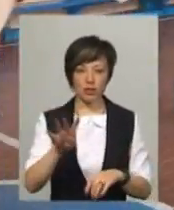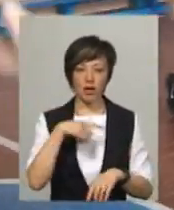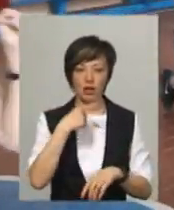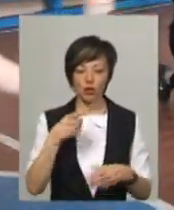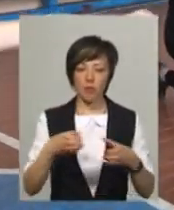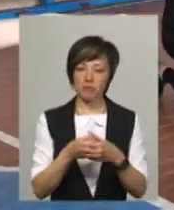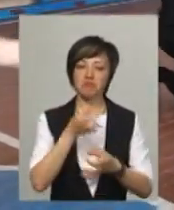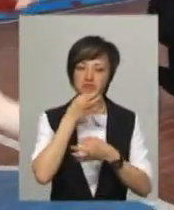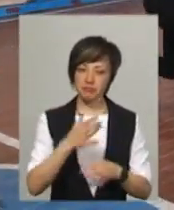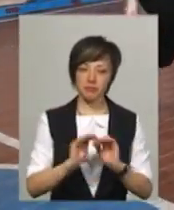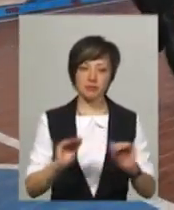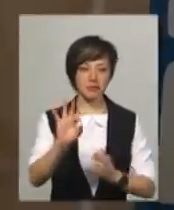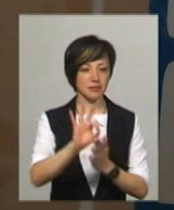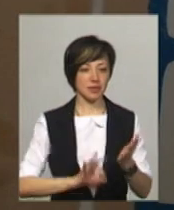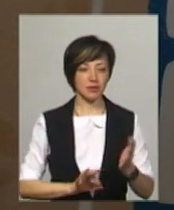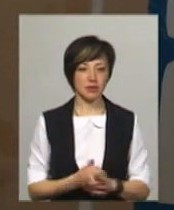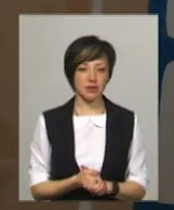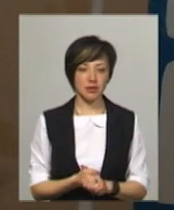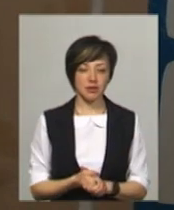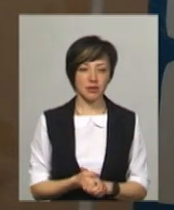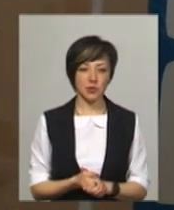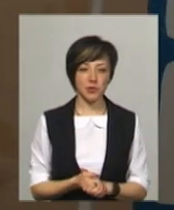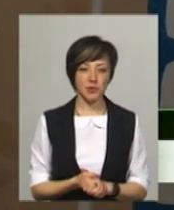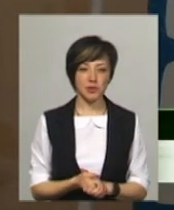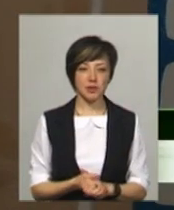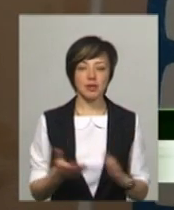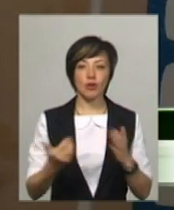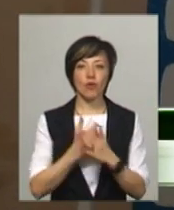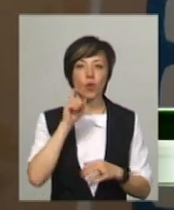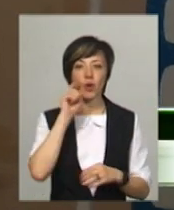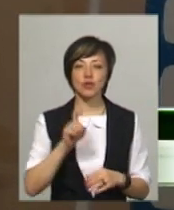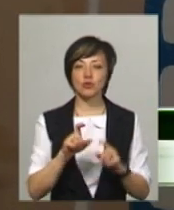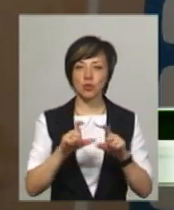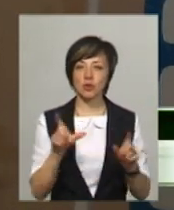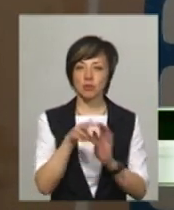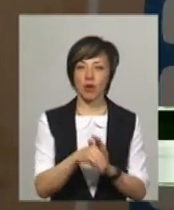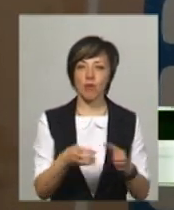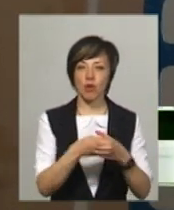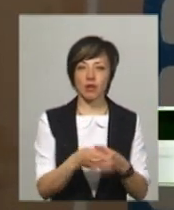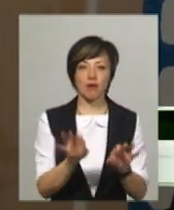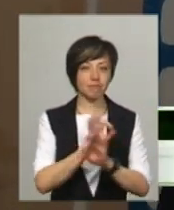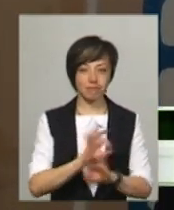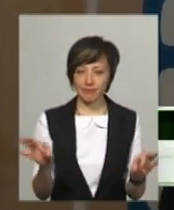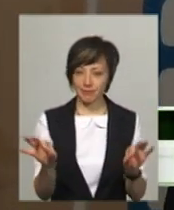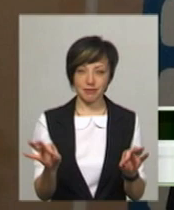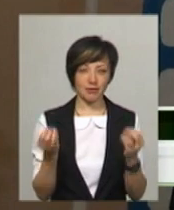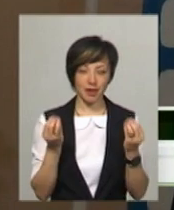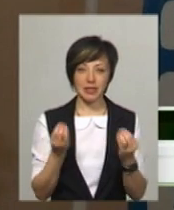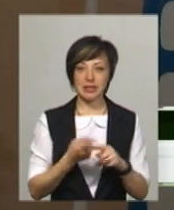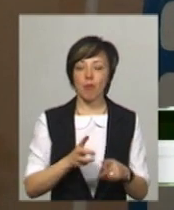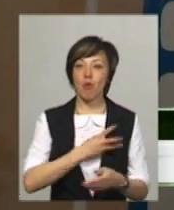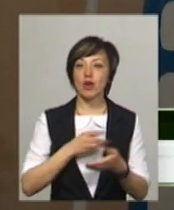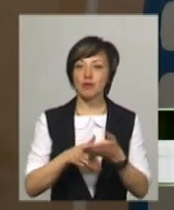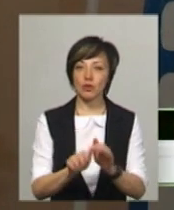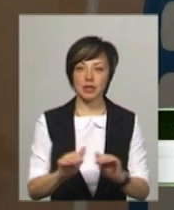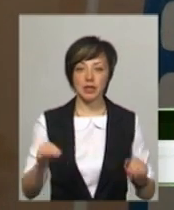черлідинг сподобався школяркам одразу. Вже в новій українській школі запроваджуються такі нові модулі, це класно, адже це мотивує